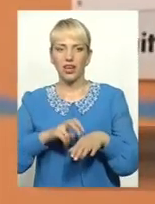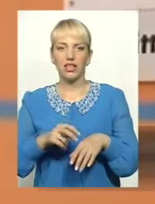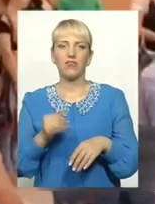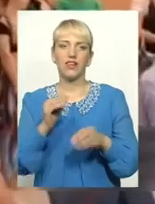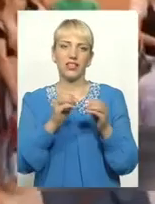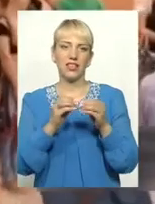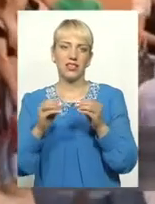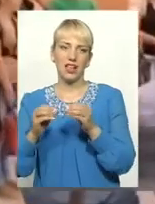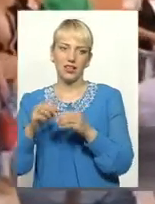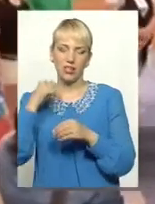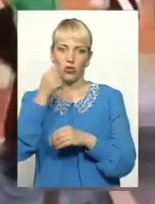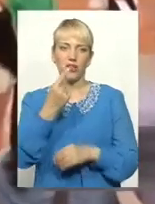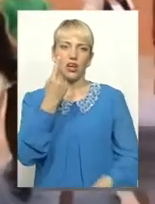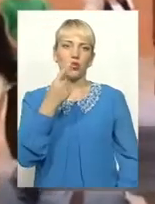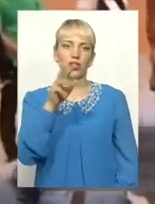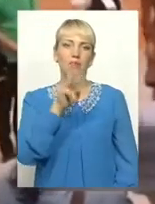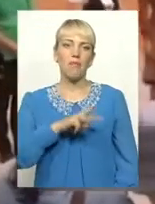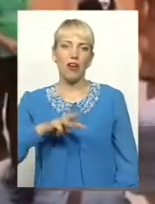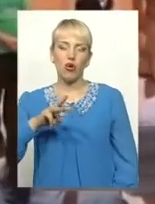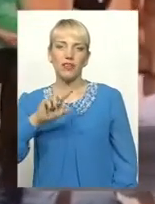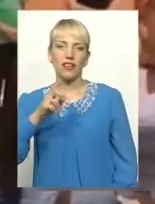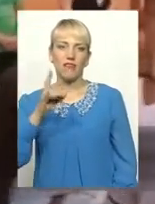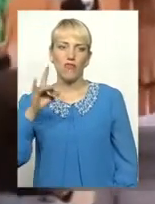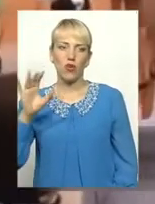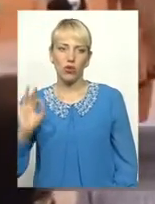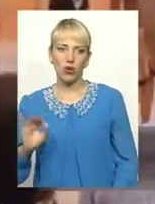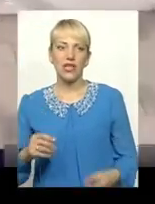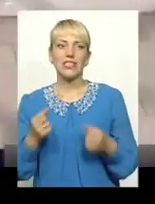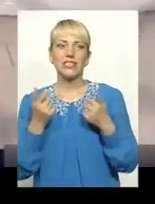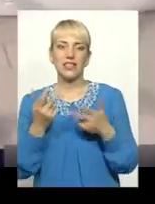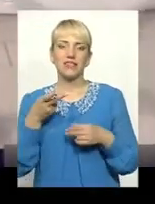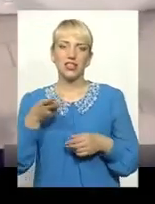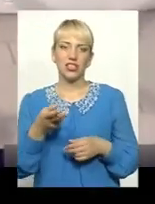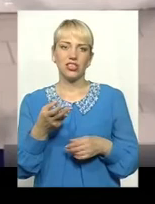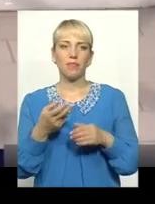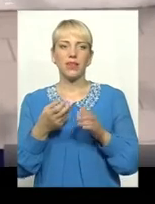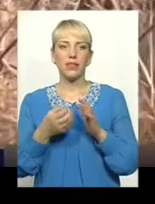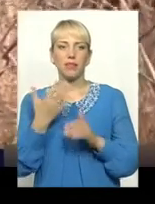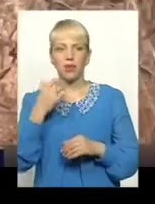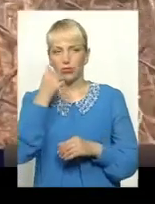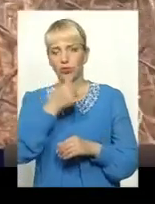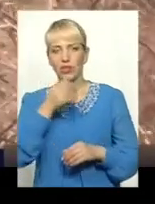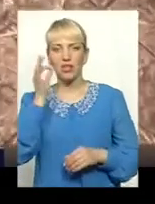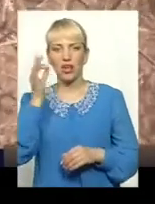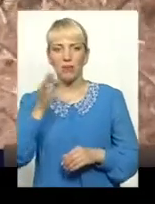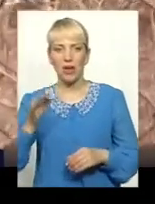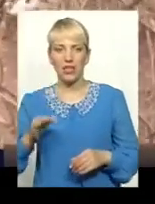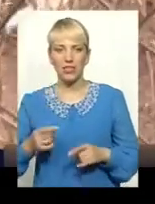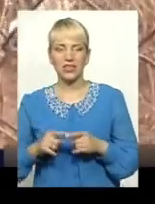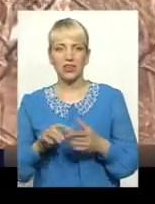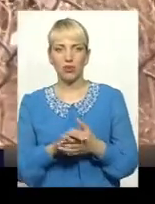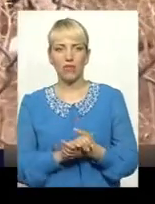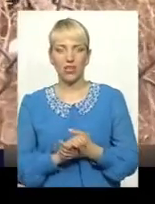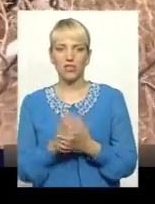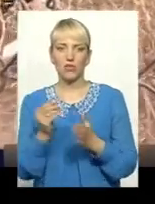і 1 мільйон євро. Саме стільки у 2005 році Німецький Союз захисту тварин вклав у будівництво одеського притулку.